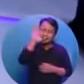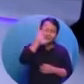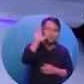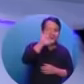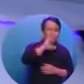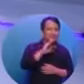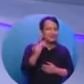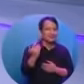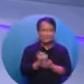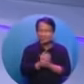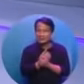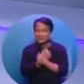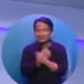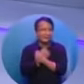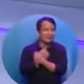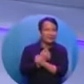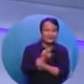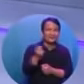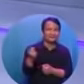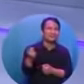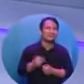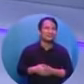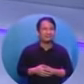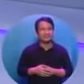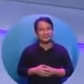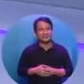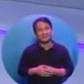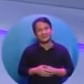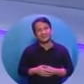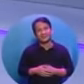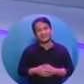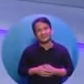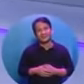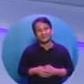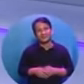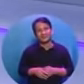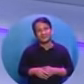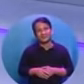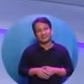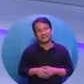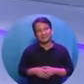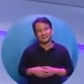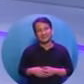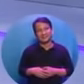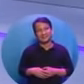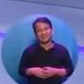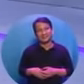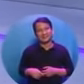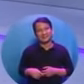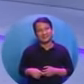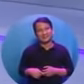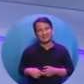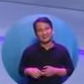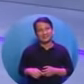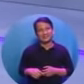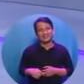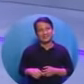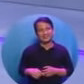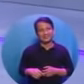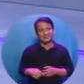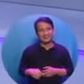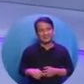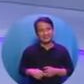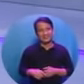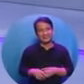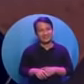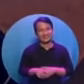Hinahanapan na pag-ibig mo. Very good, very good. At ikaw naman, hindi kita pakakantahin. Tula naman, tula, tula. Tula po.